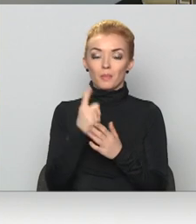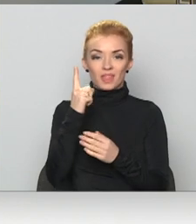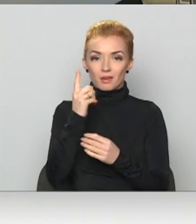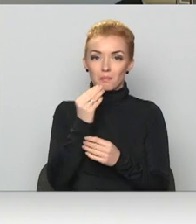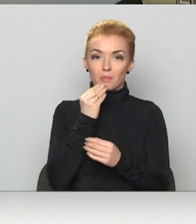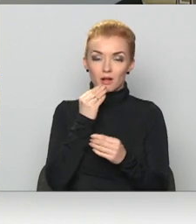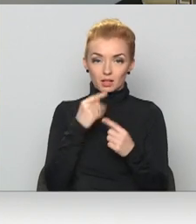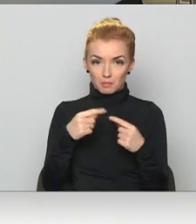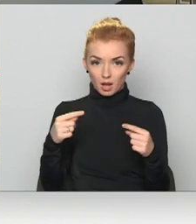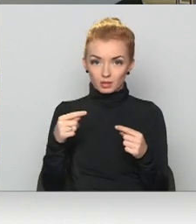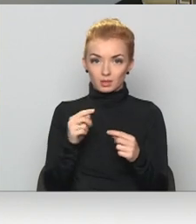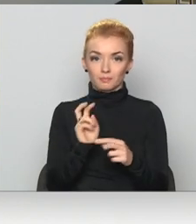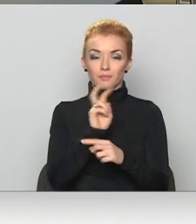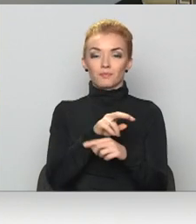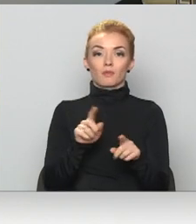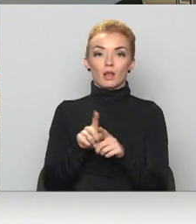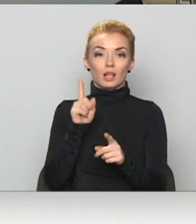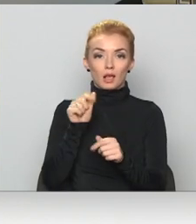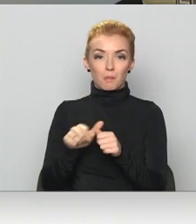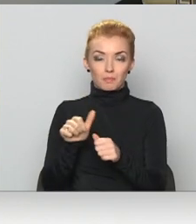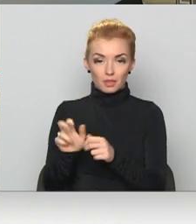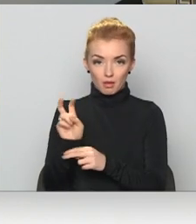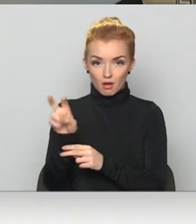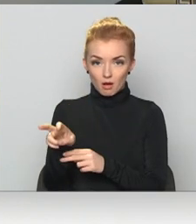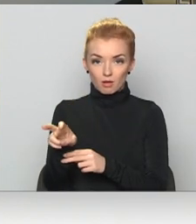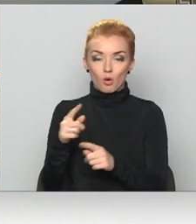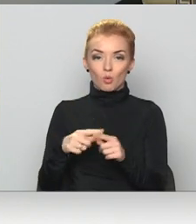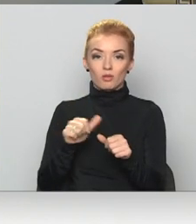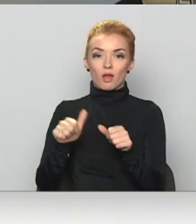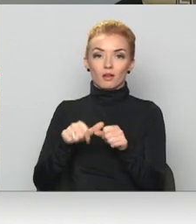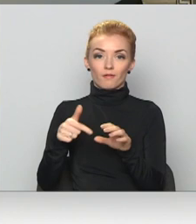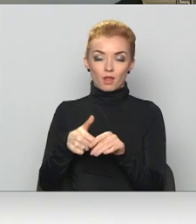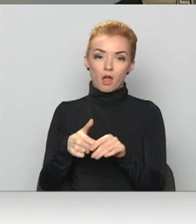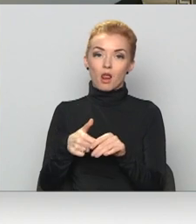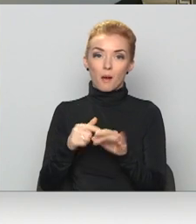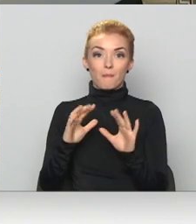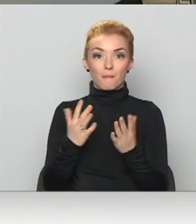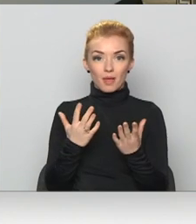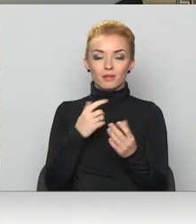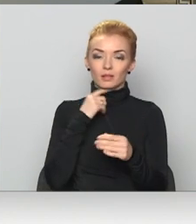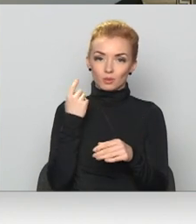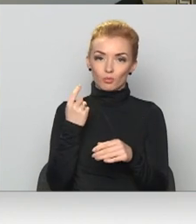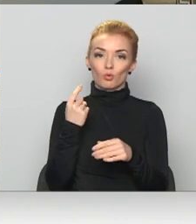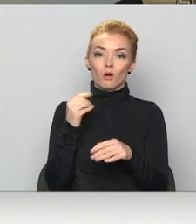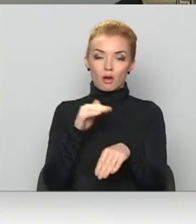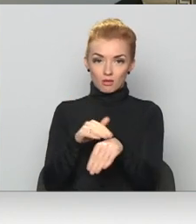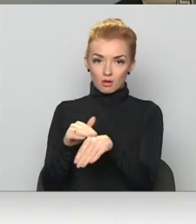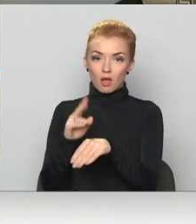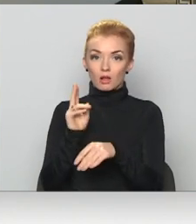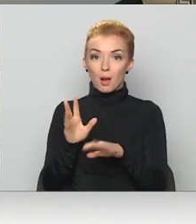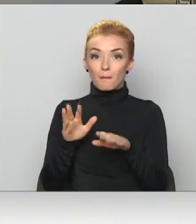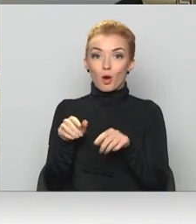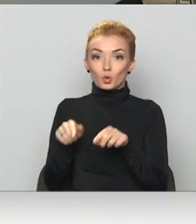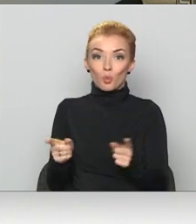preces, lai varētu nopirkt zāles aptiekā un degvielu un tam līdzīgas lietas, bet gribu atkārtot, ka par to visu vēl